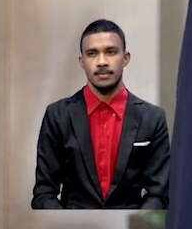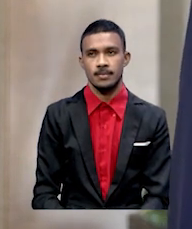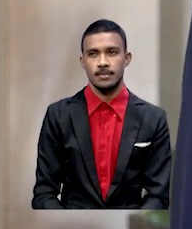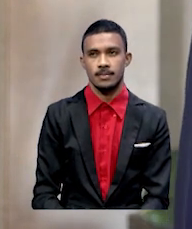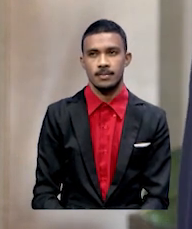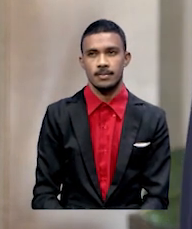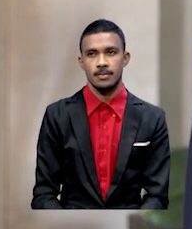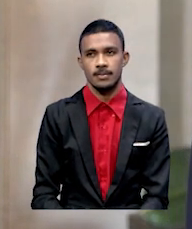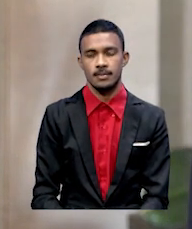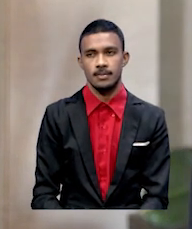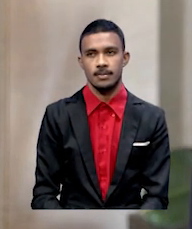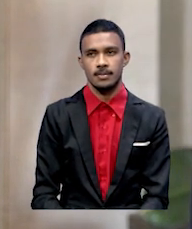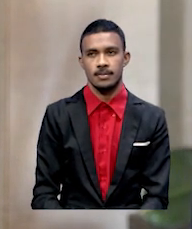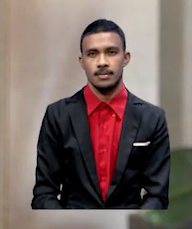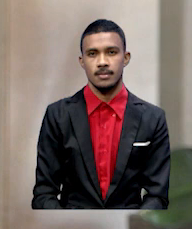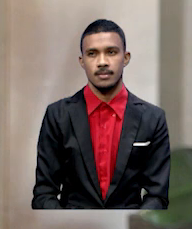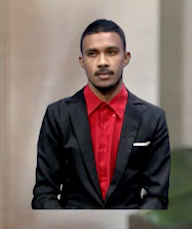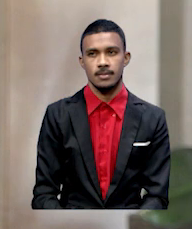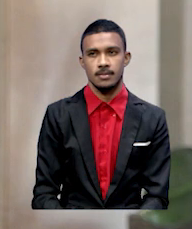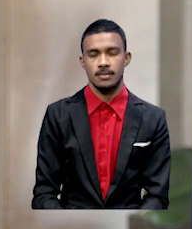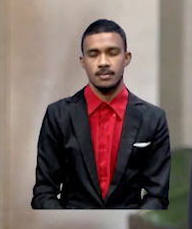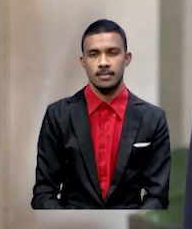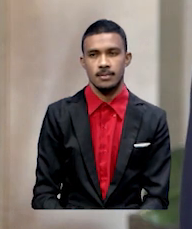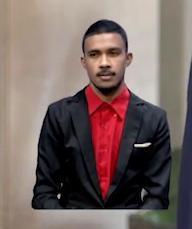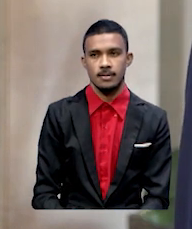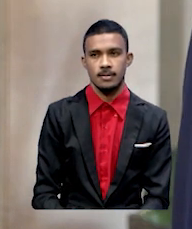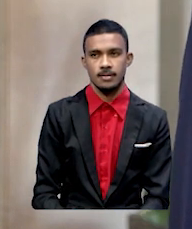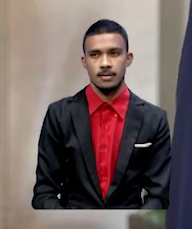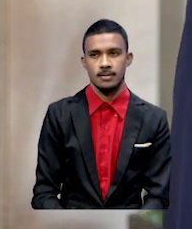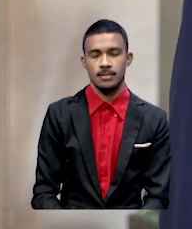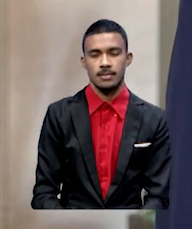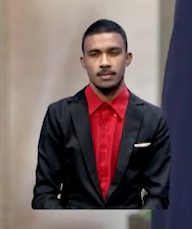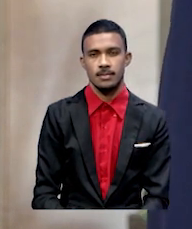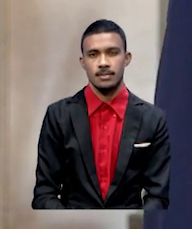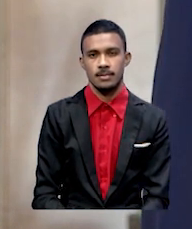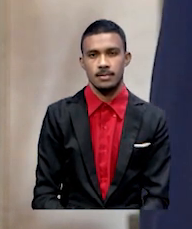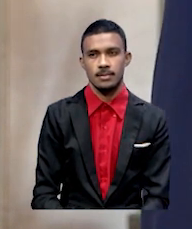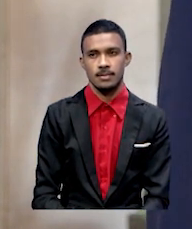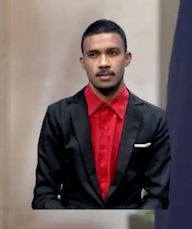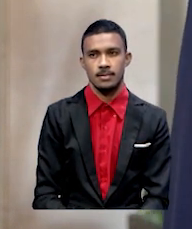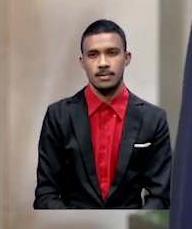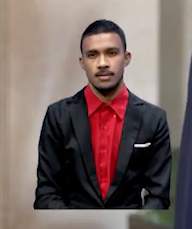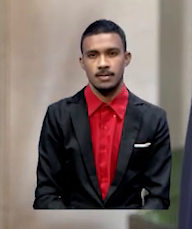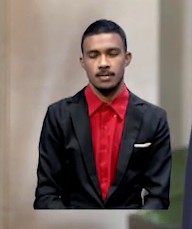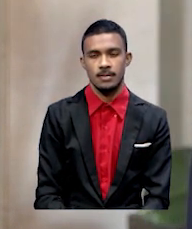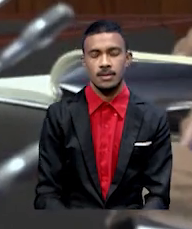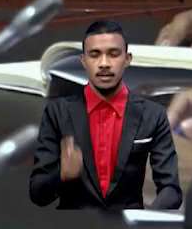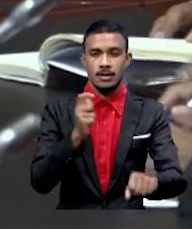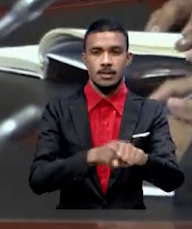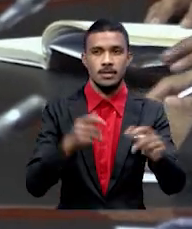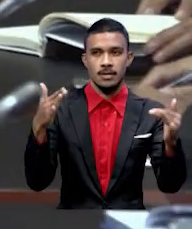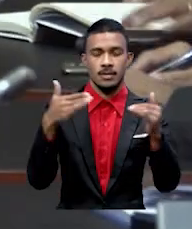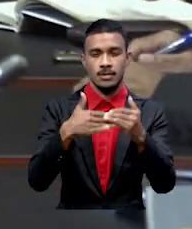sauhewa hamke songjanghanan 그런 삼성전자가 되겠다는 말씀을 드렸습니다. Durante o encontro,